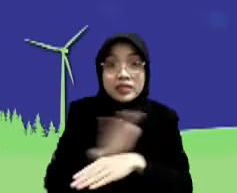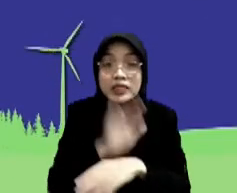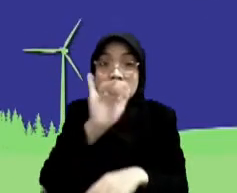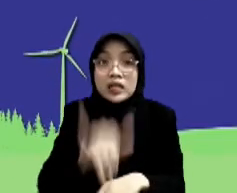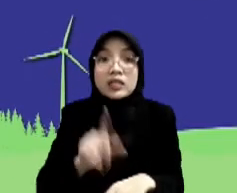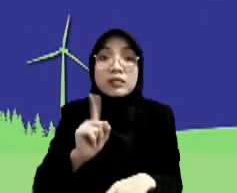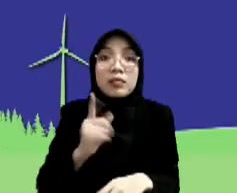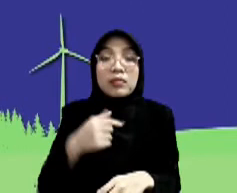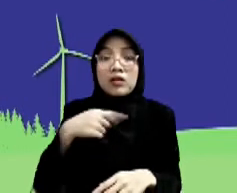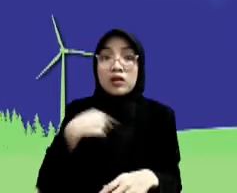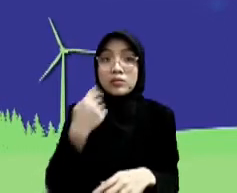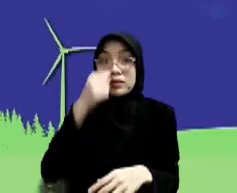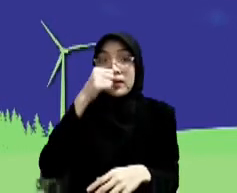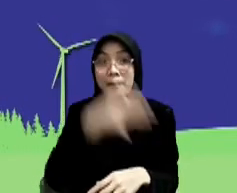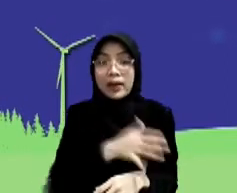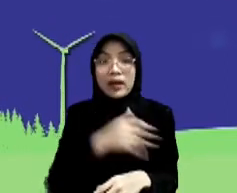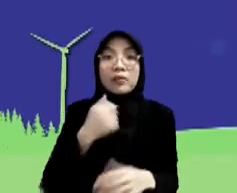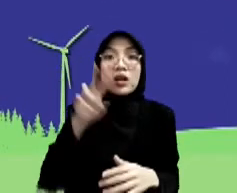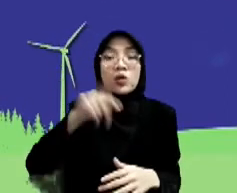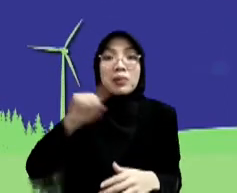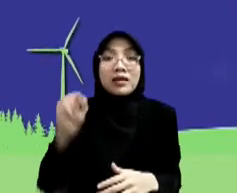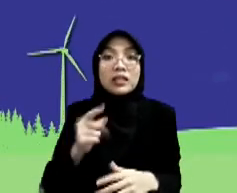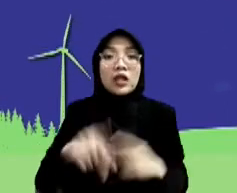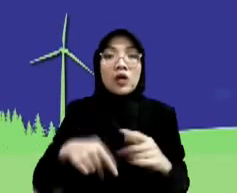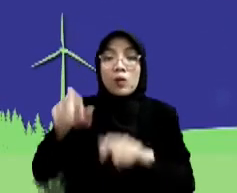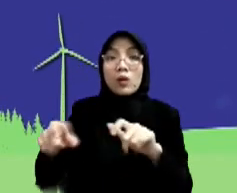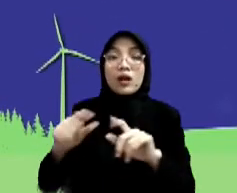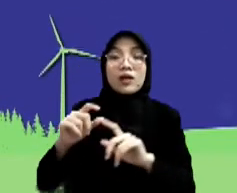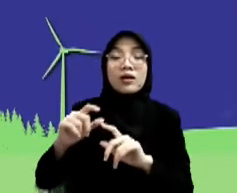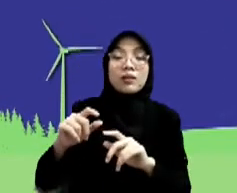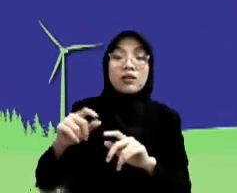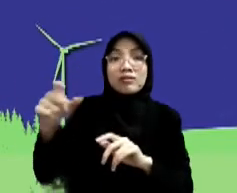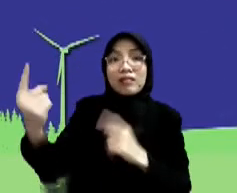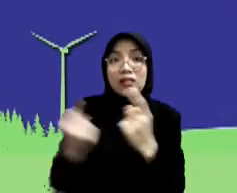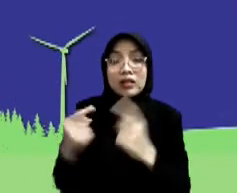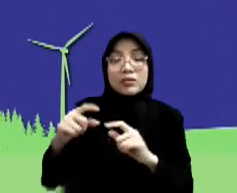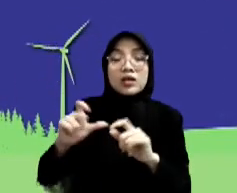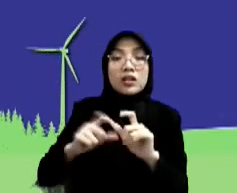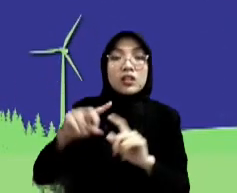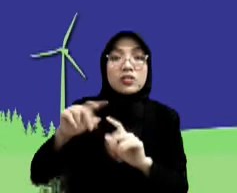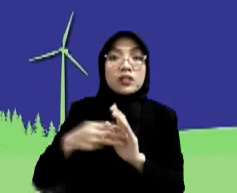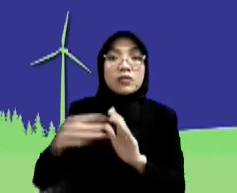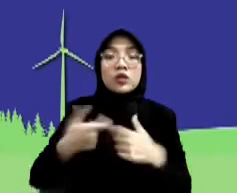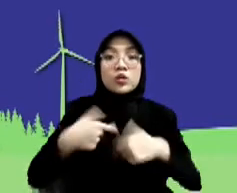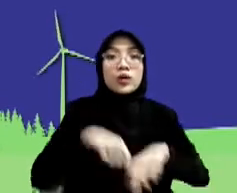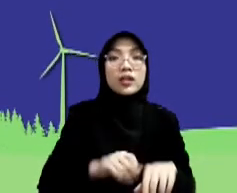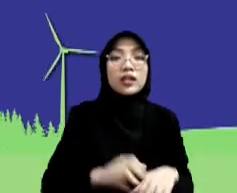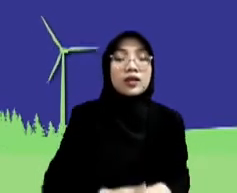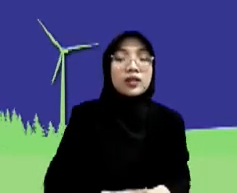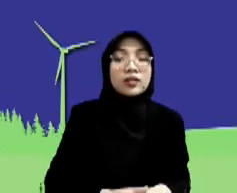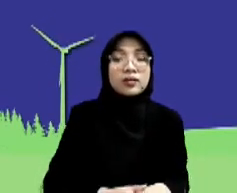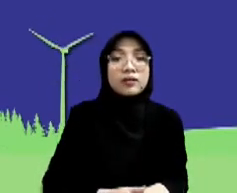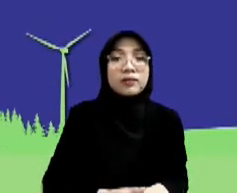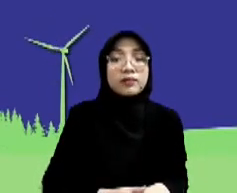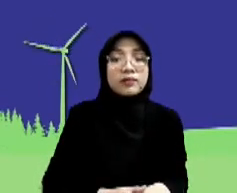as a bank eh we make sure bahwa our customers eh sesuai dengan esg and as well as